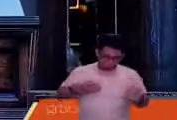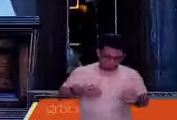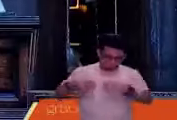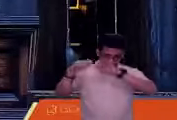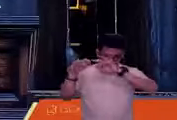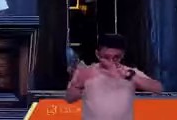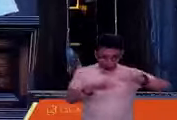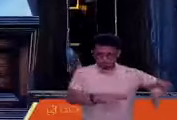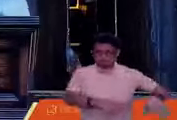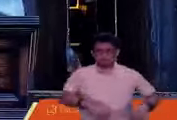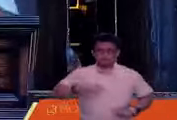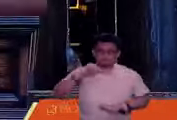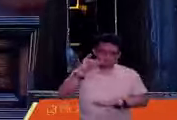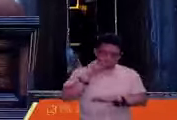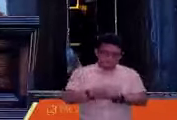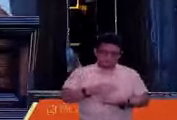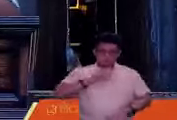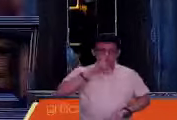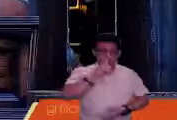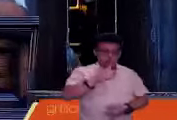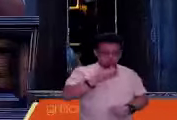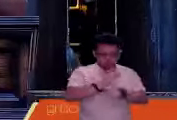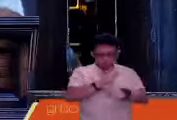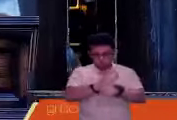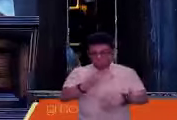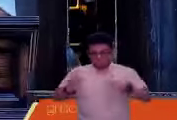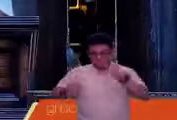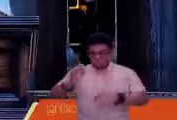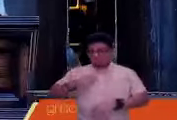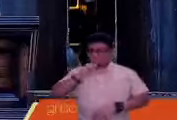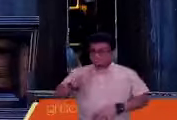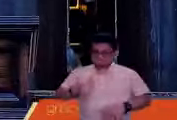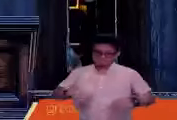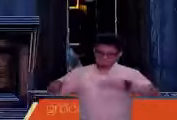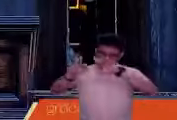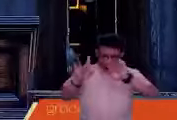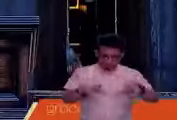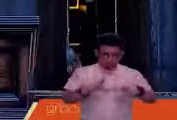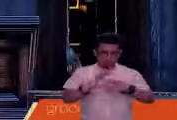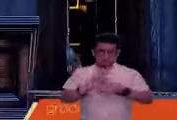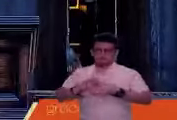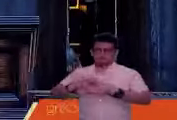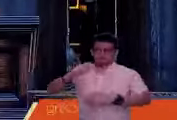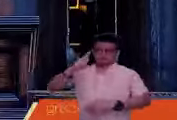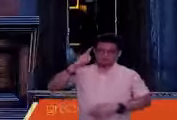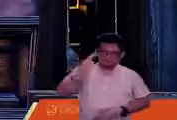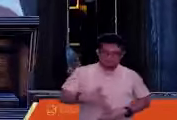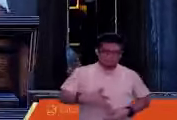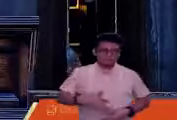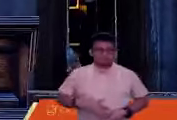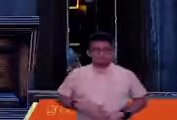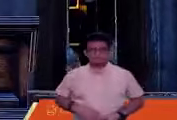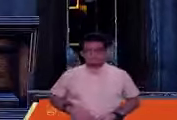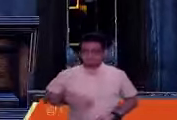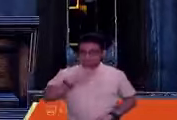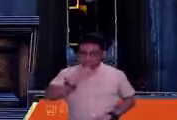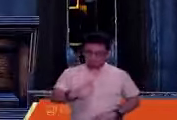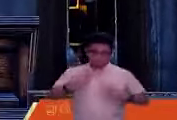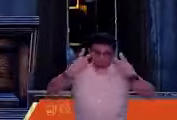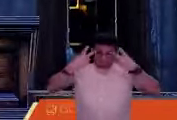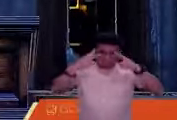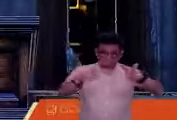work. Mga kaigsoonan, kung dili ang flow sa Ginoo ang mugawas gikan kanato, dili makita ang tinuod